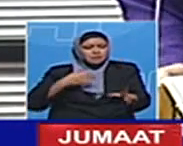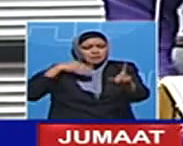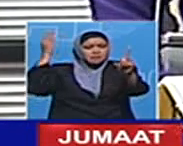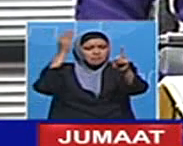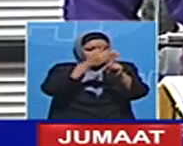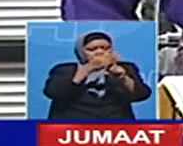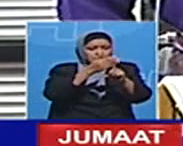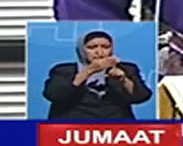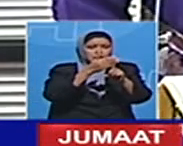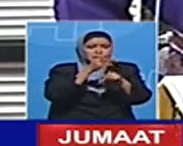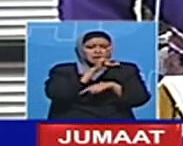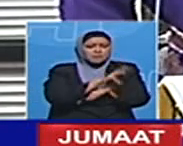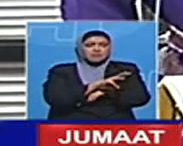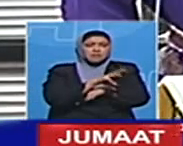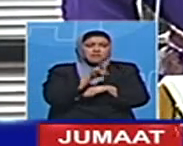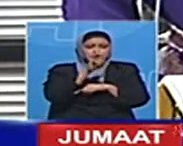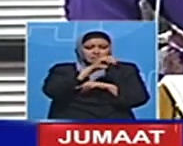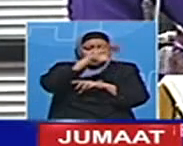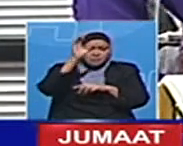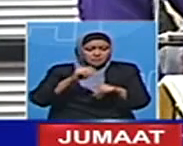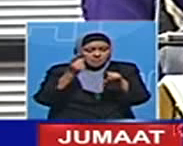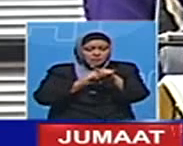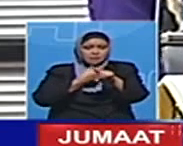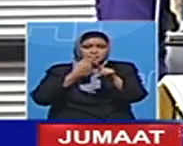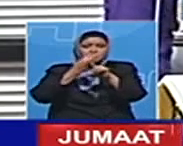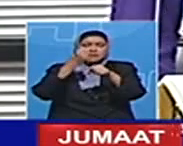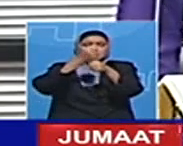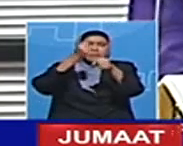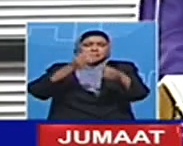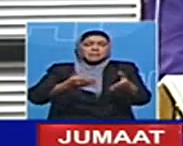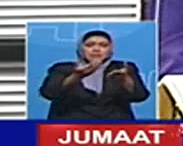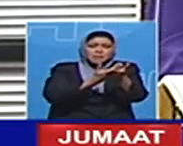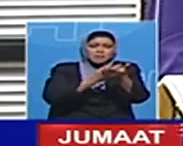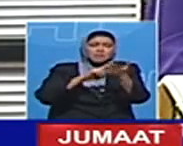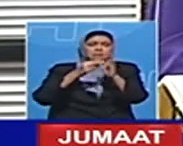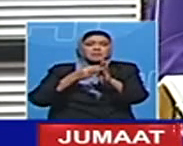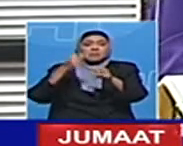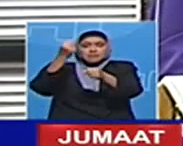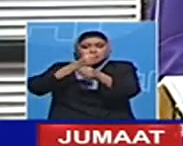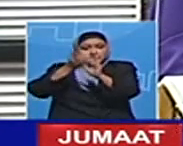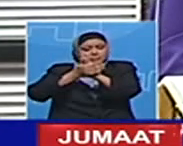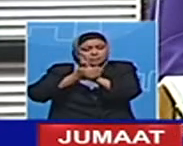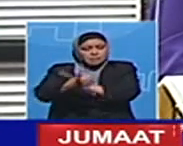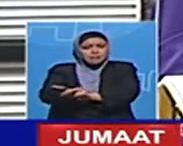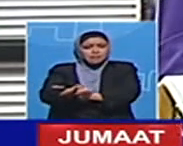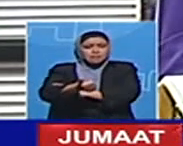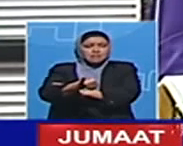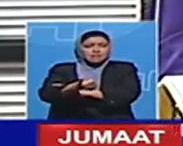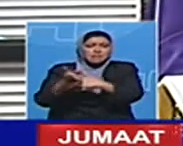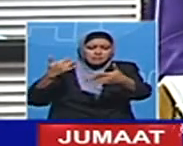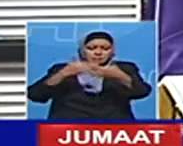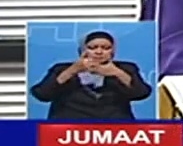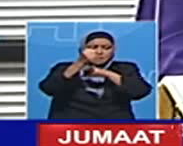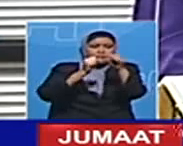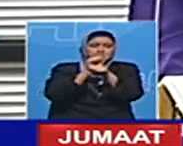1.5 juta pekerjaan Baru adalah pekerja berkemahiran tvet menjelang 2020 sejumlah